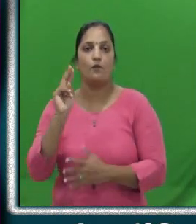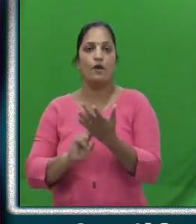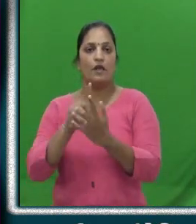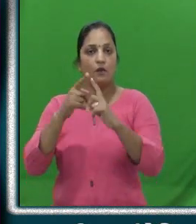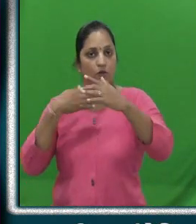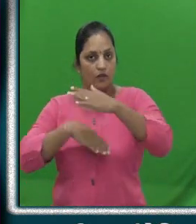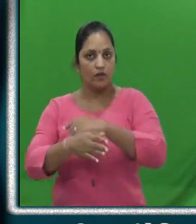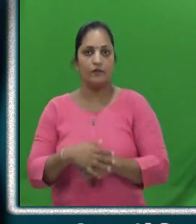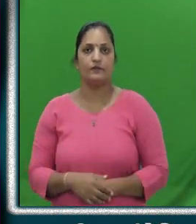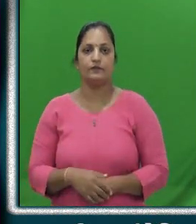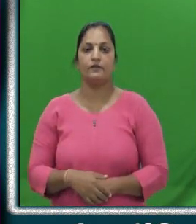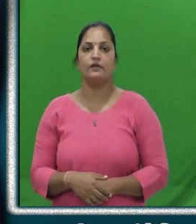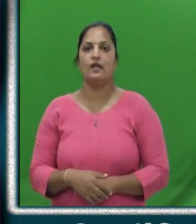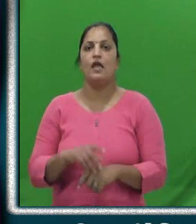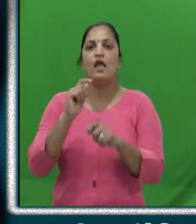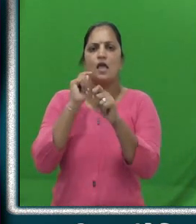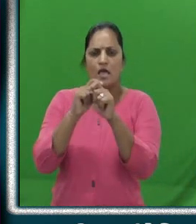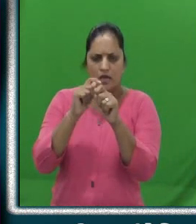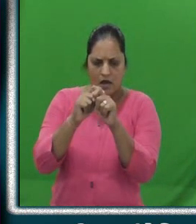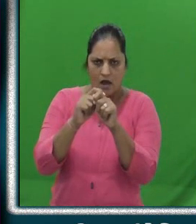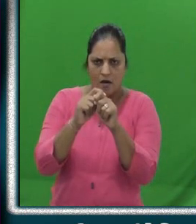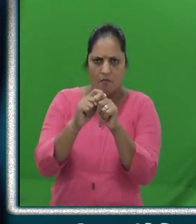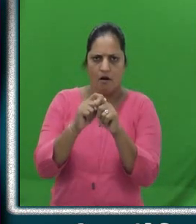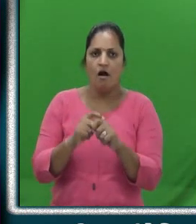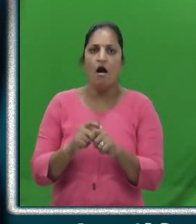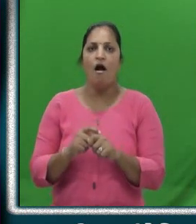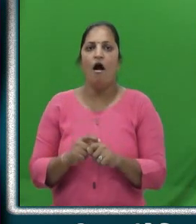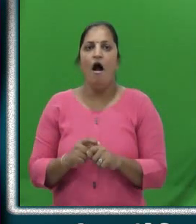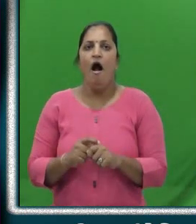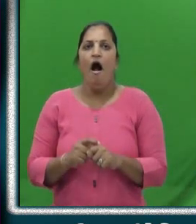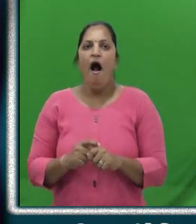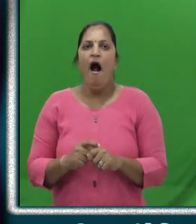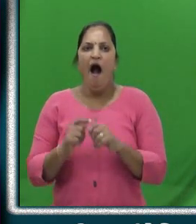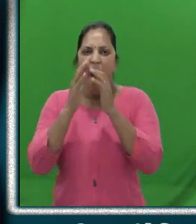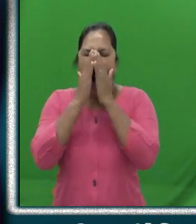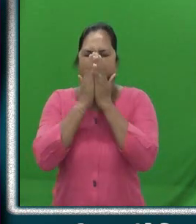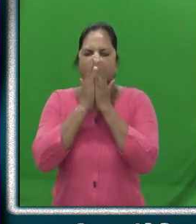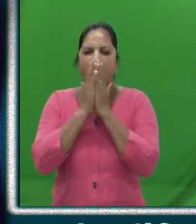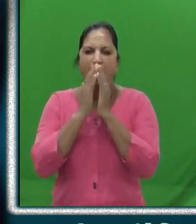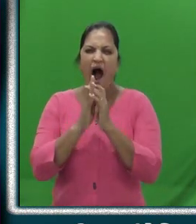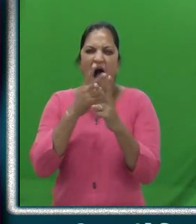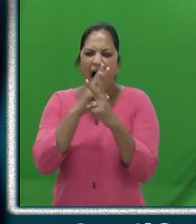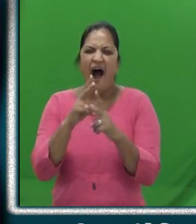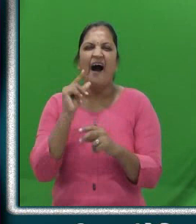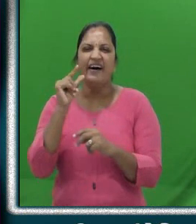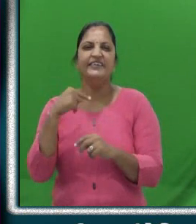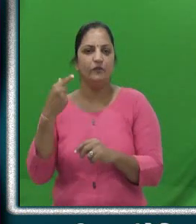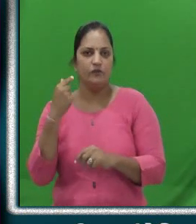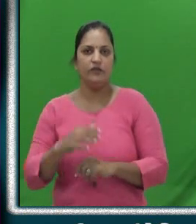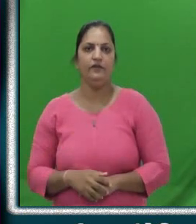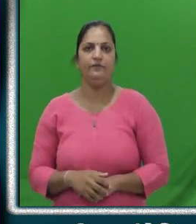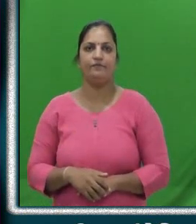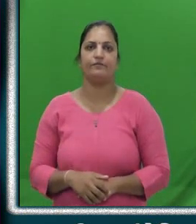आ यूनिट नी अंदर एक फंक्शन नो उपयोग आवे तमारो जे आखी जे बुक्स